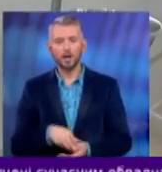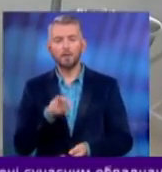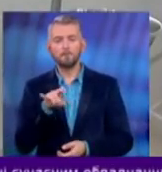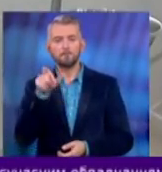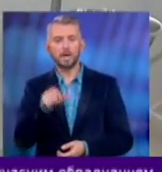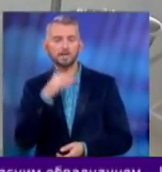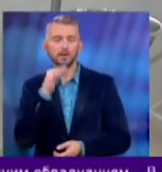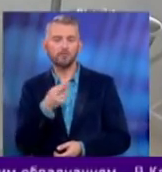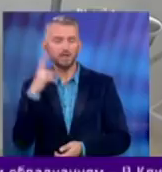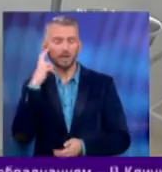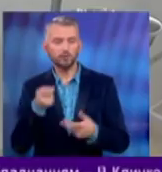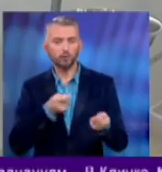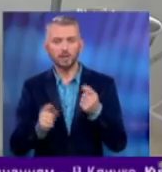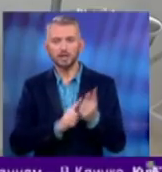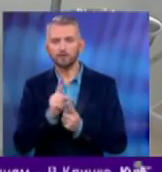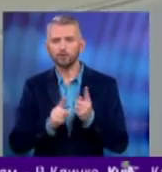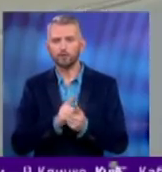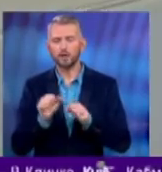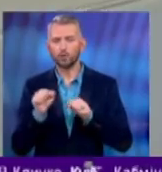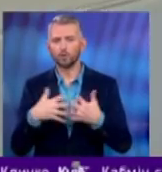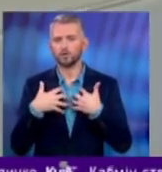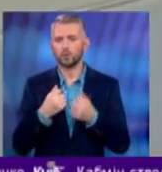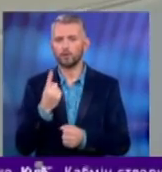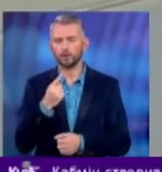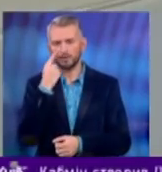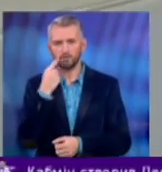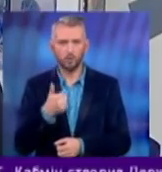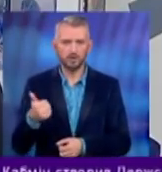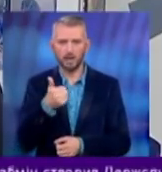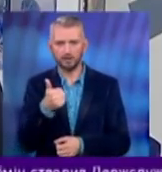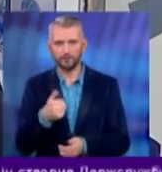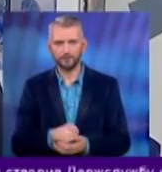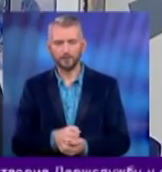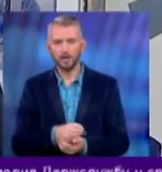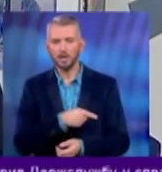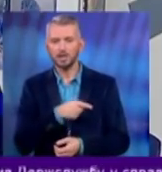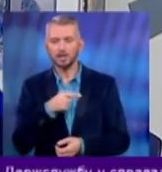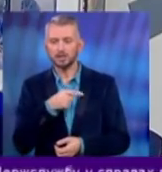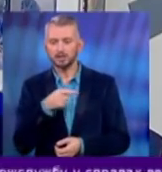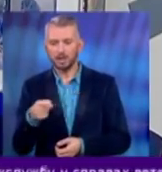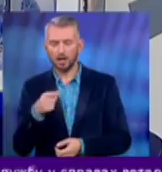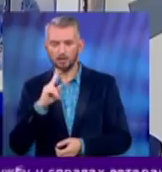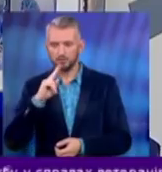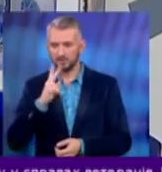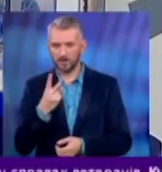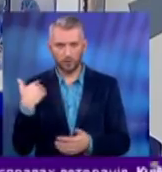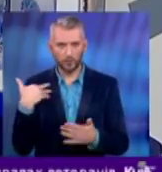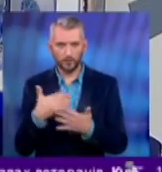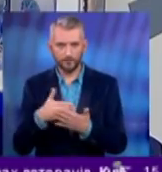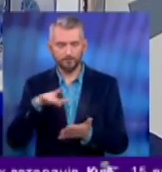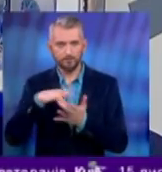що для столичної влади реформування охорони здоров'я – один з пріоритетів. За два останні роки місто